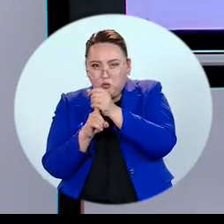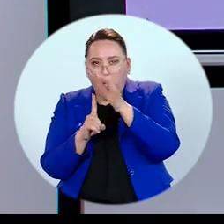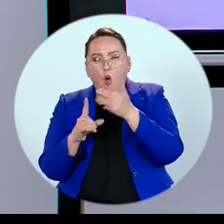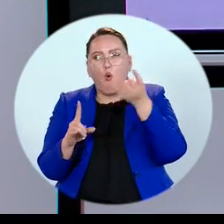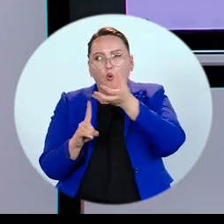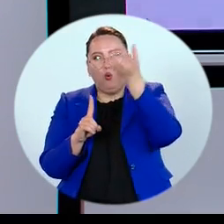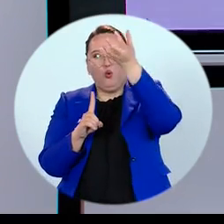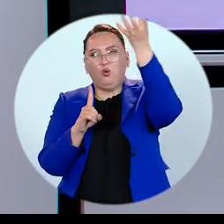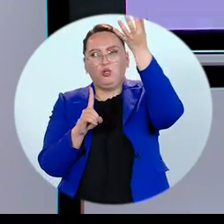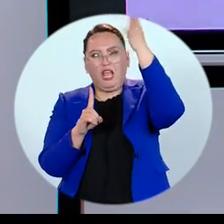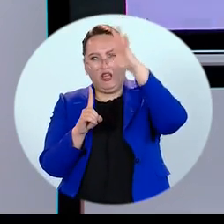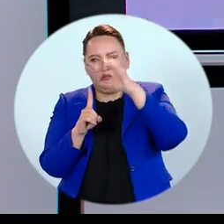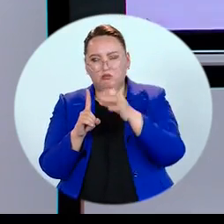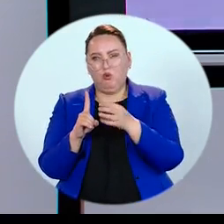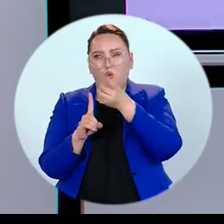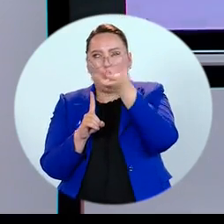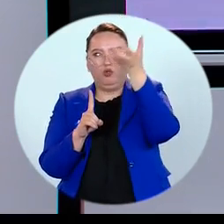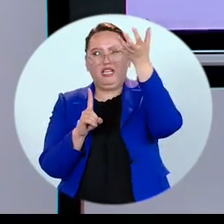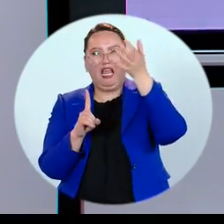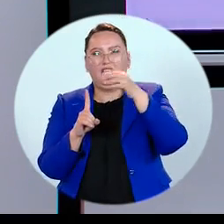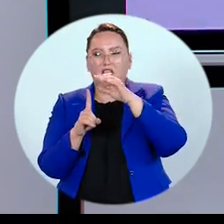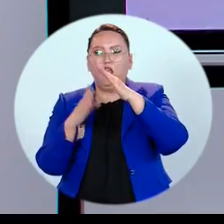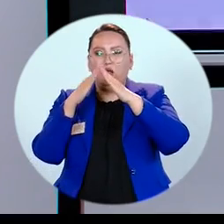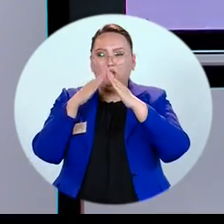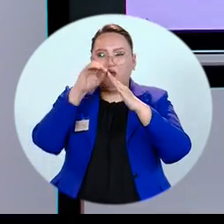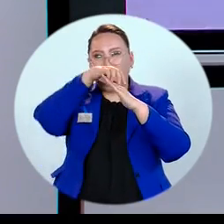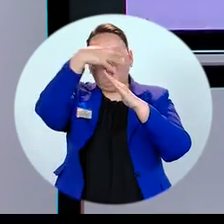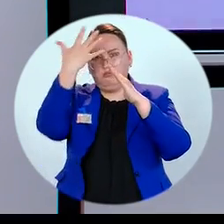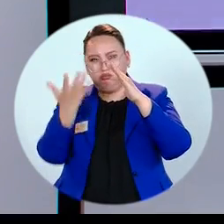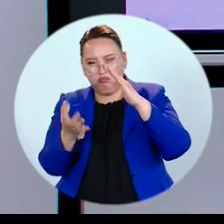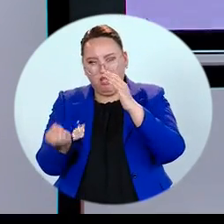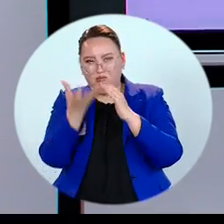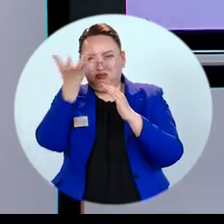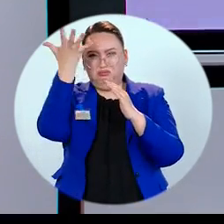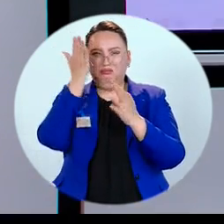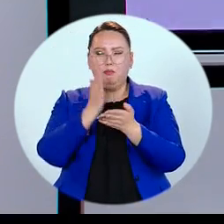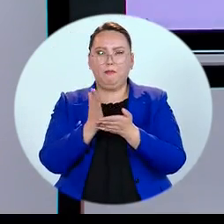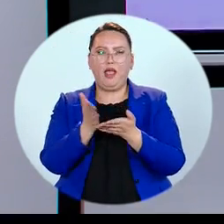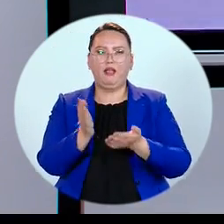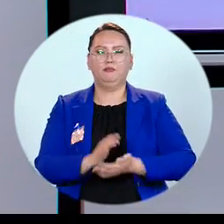ལམ པའི མང པའི པའི གཅི དེད པའི ནས པའི པའི མང གི ཁགོན གི